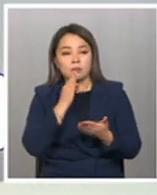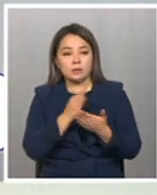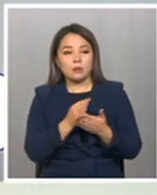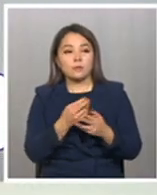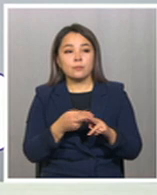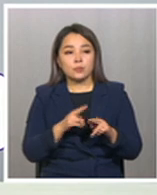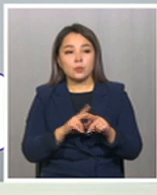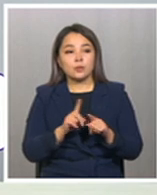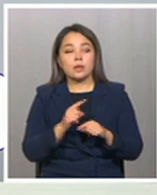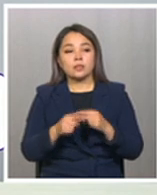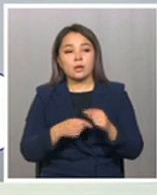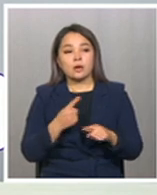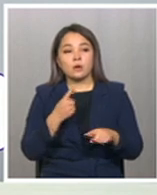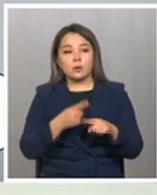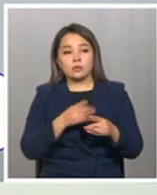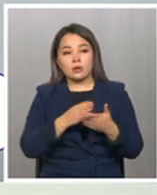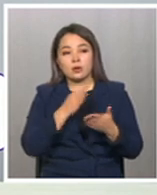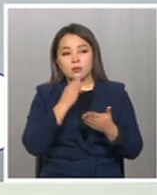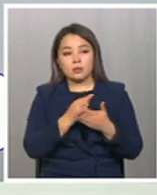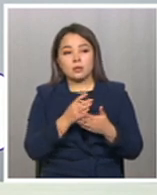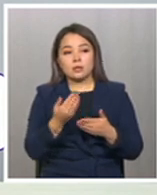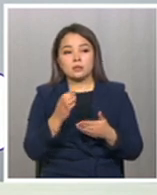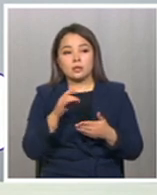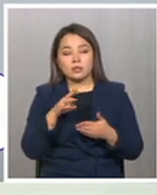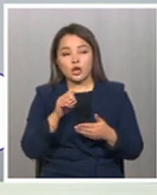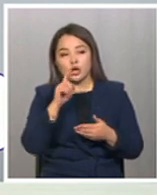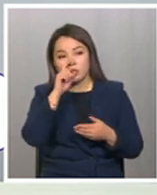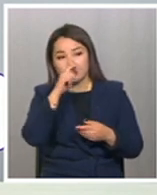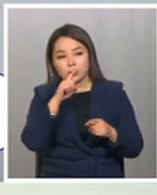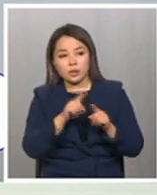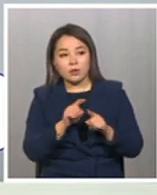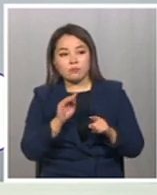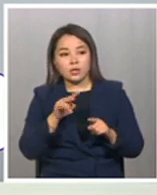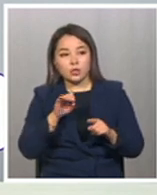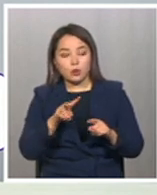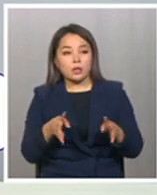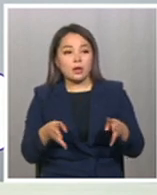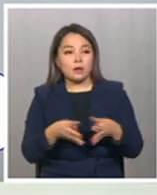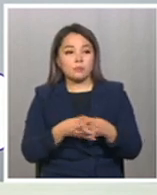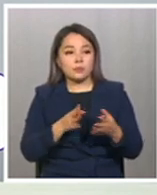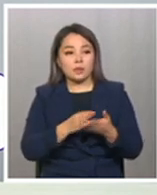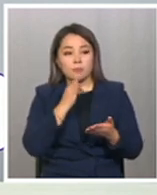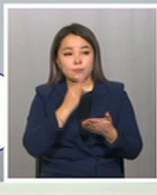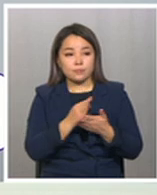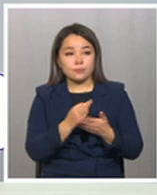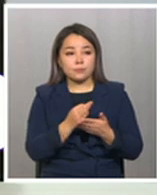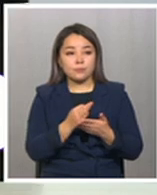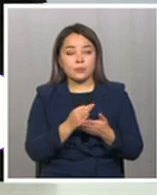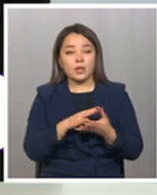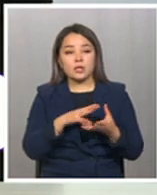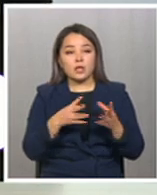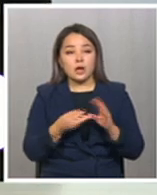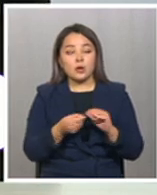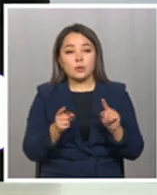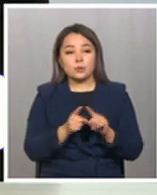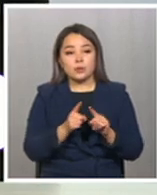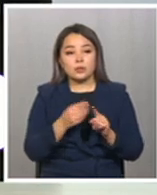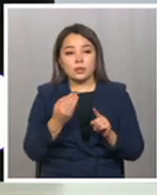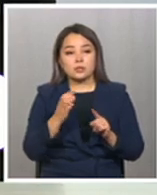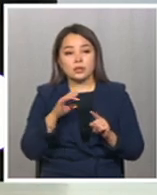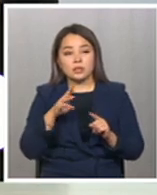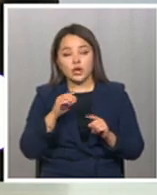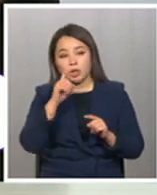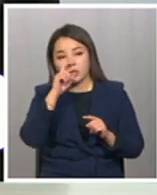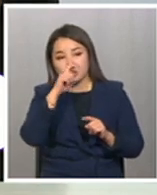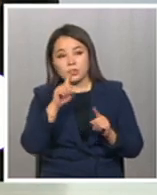Келесі қосылыс сірке қышқылы, сірке қышқылы фенолмен әрекеттесіп, нәтижесінде сірке